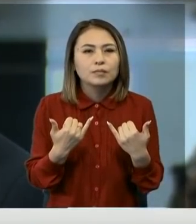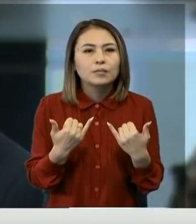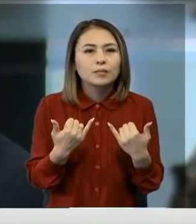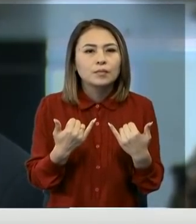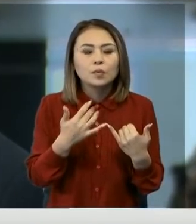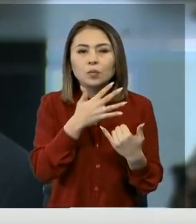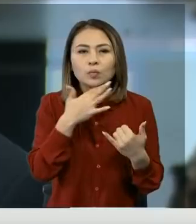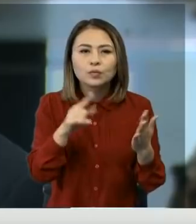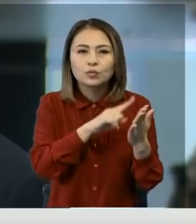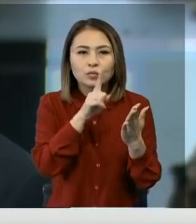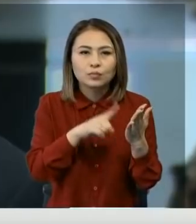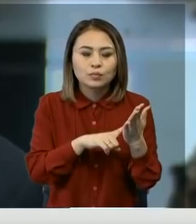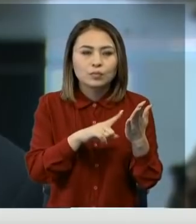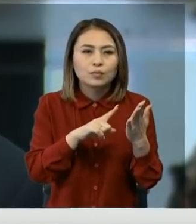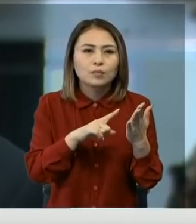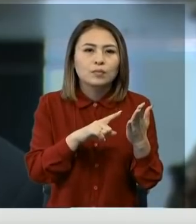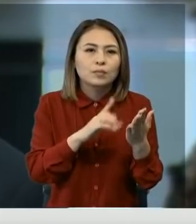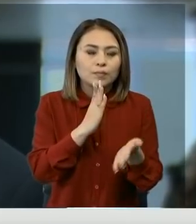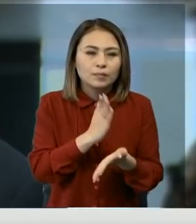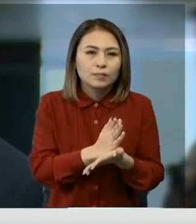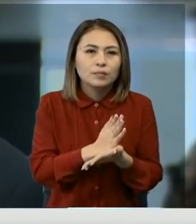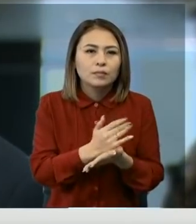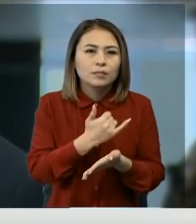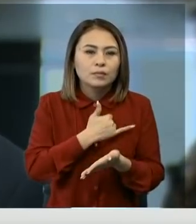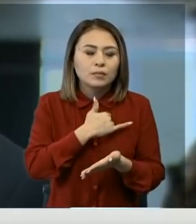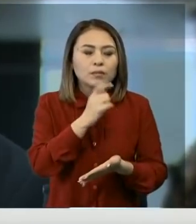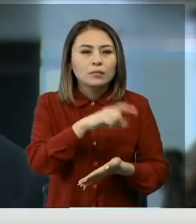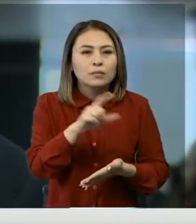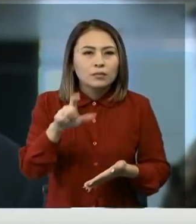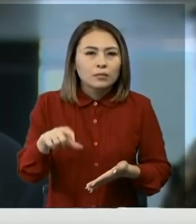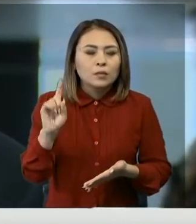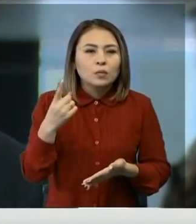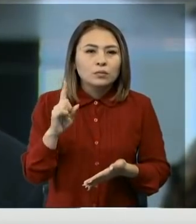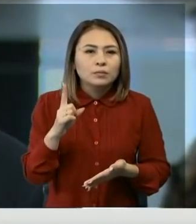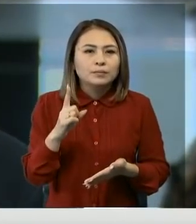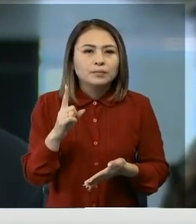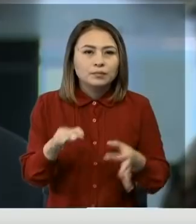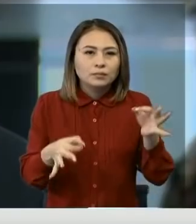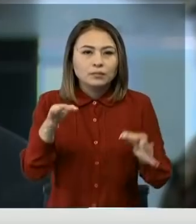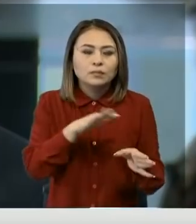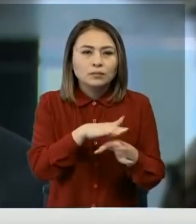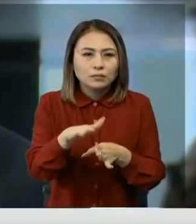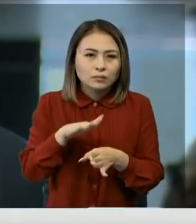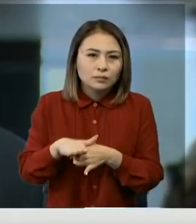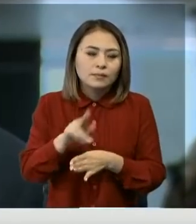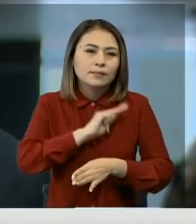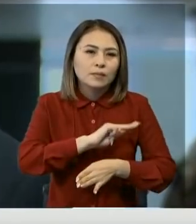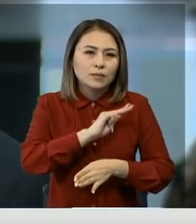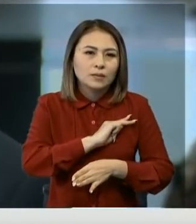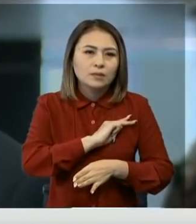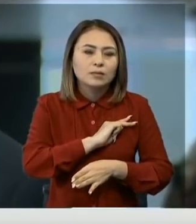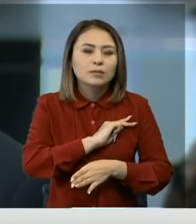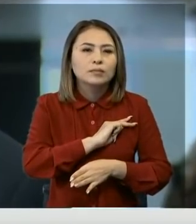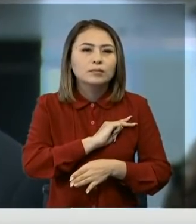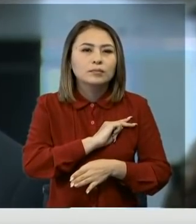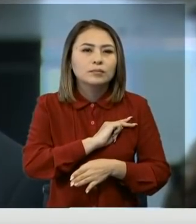көп сұрақтар туынды батыр біздің азаматтарымызда. Өйткені сот орындаушылардың қызметі жағы